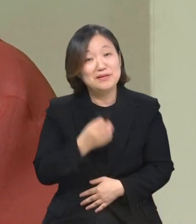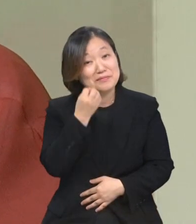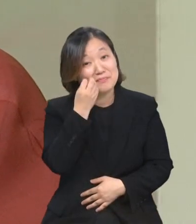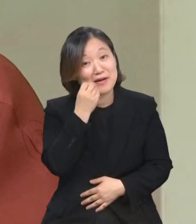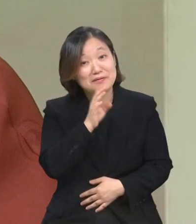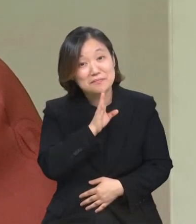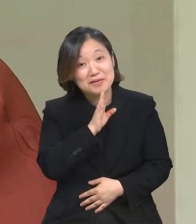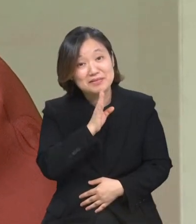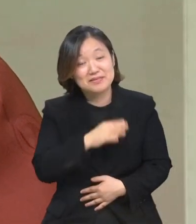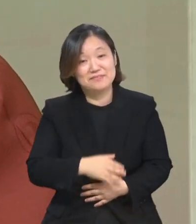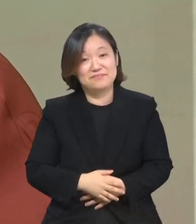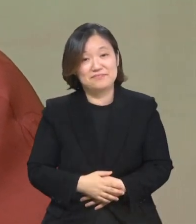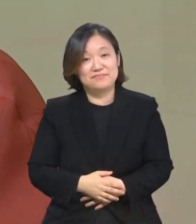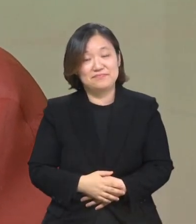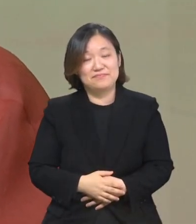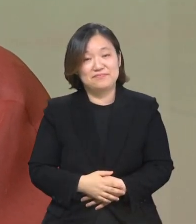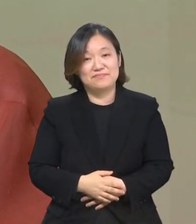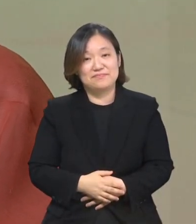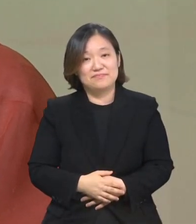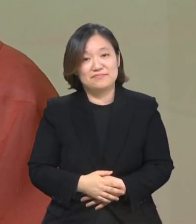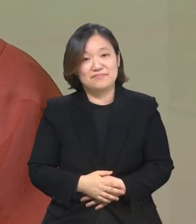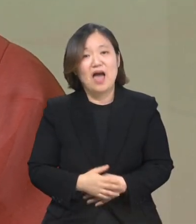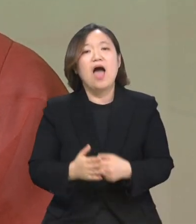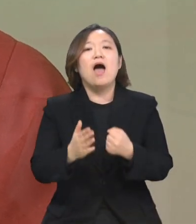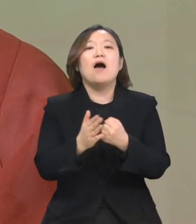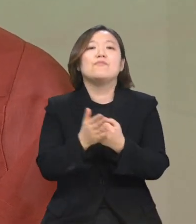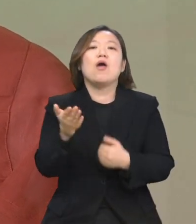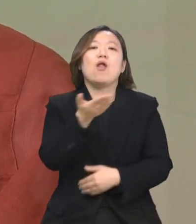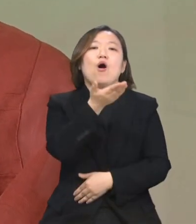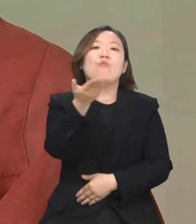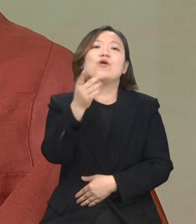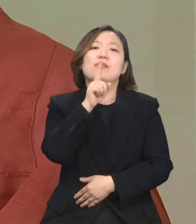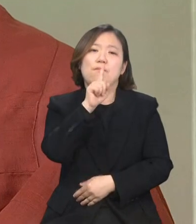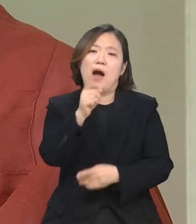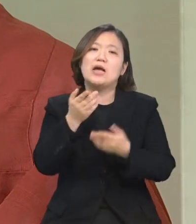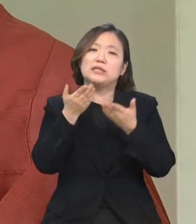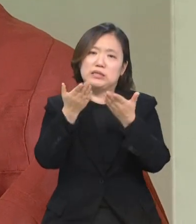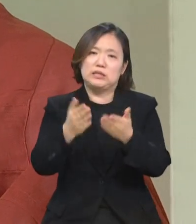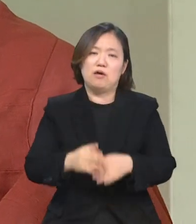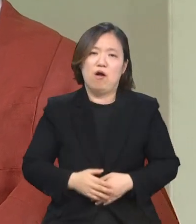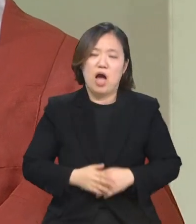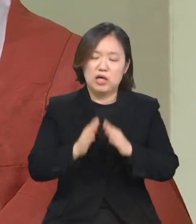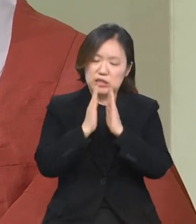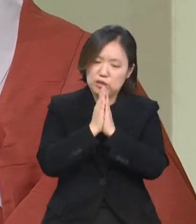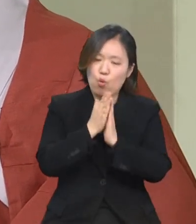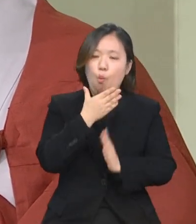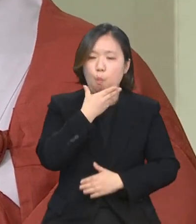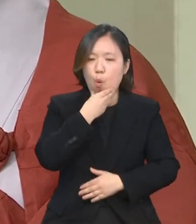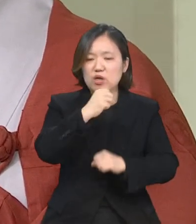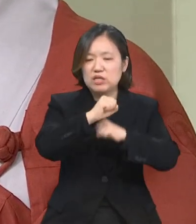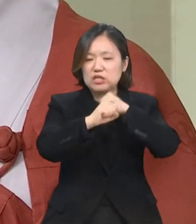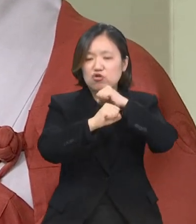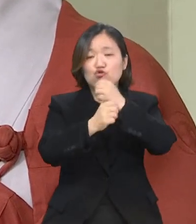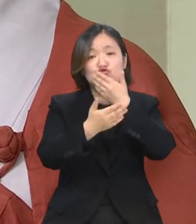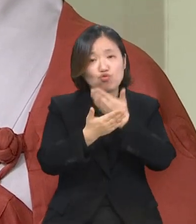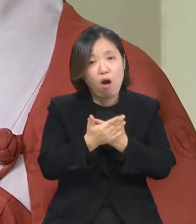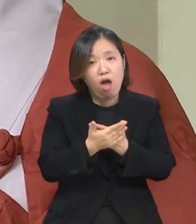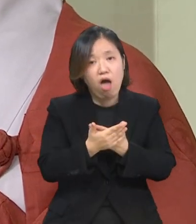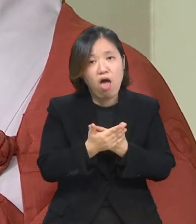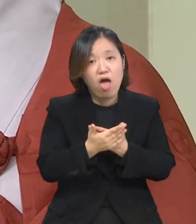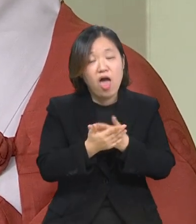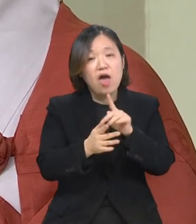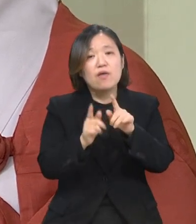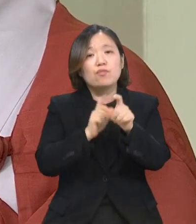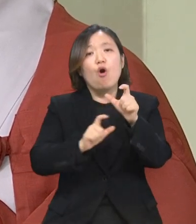참 신기하죠 그래서 제가 늘 말씀드리잖아요 기도하고 복 짓는 것도 중요하지만 세 번째가 가장